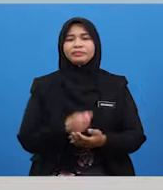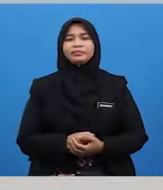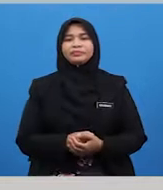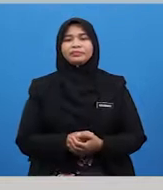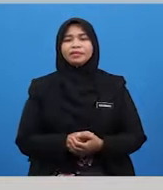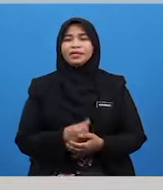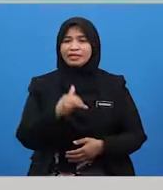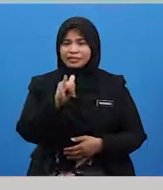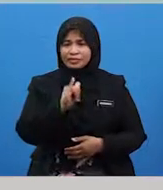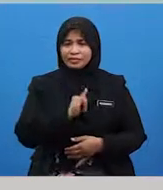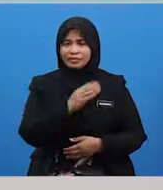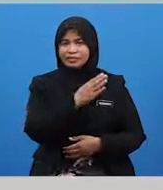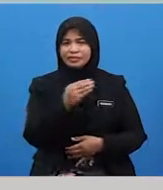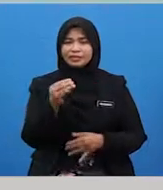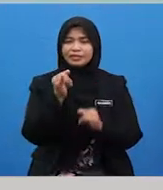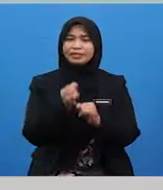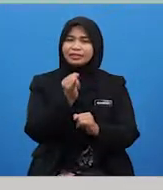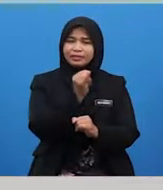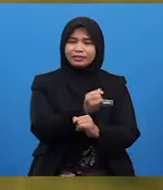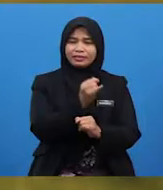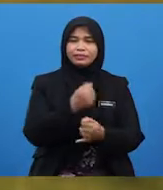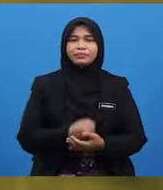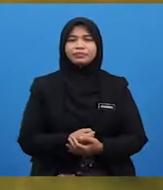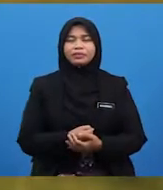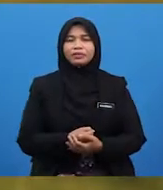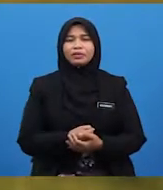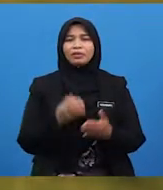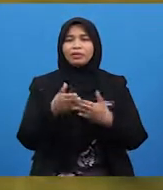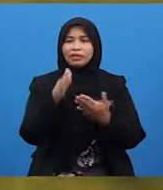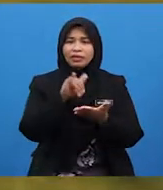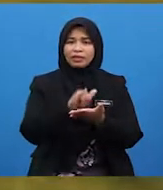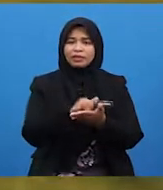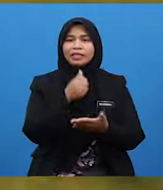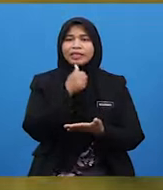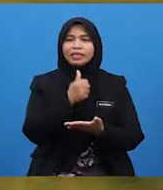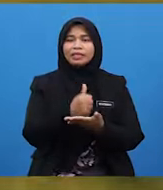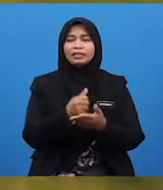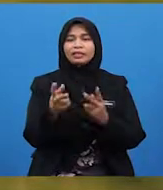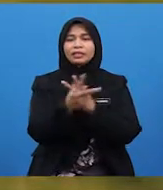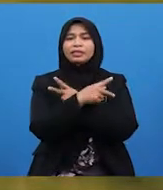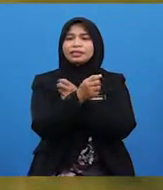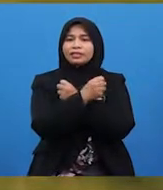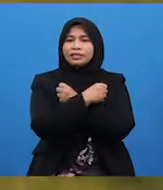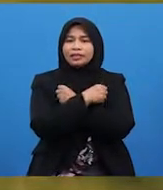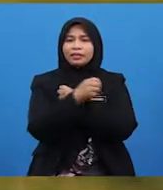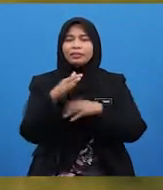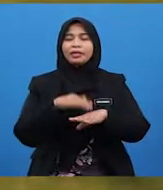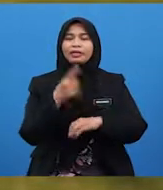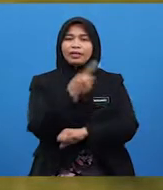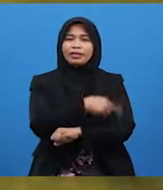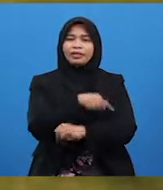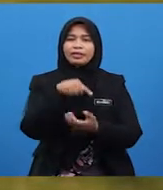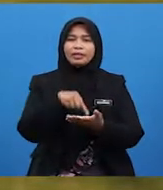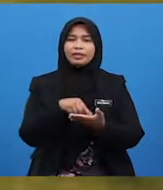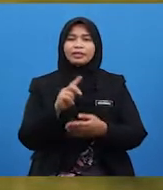sekali. Saya dan jiran. Oleh itu, nilai kasih sayang pada hari ini, kita